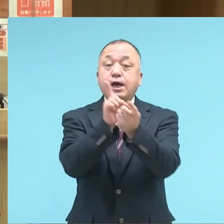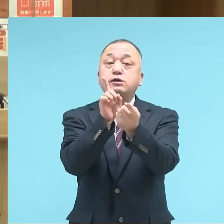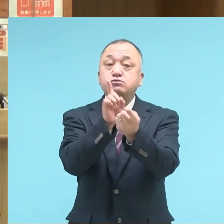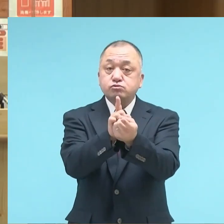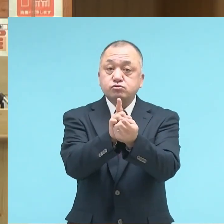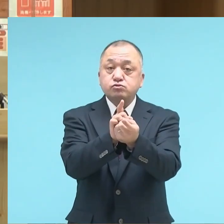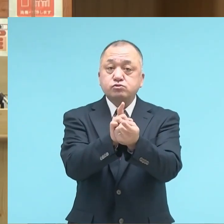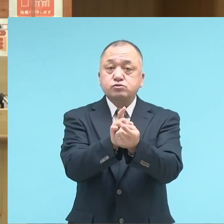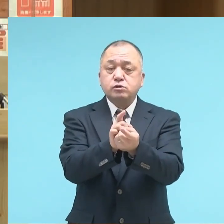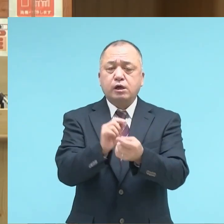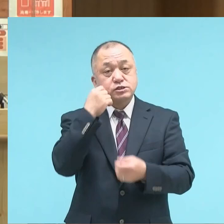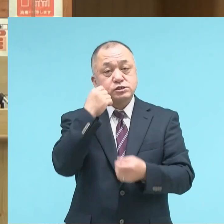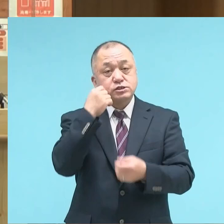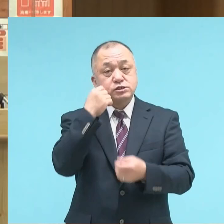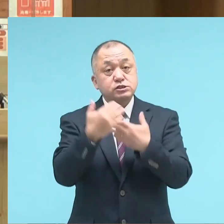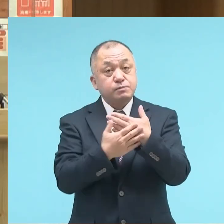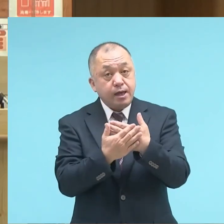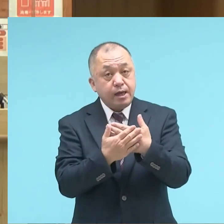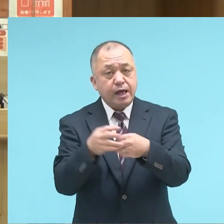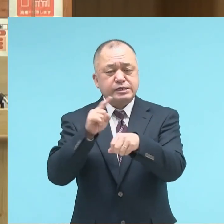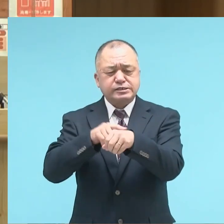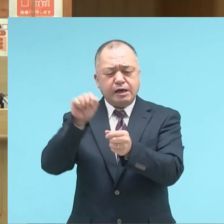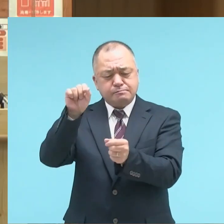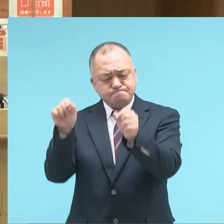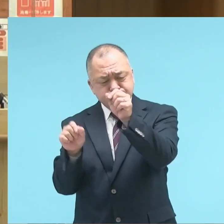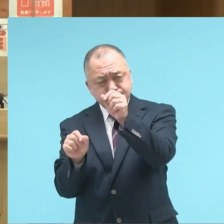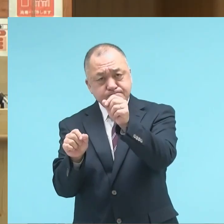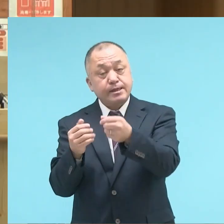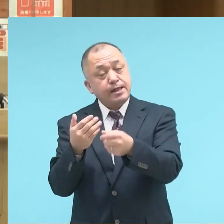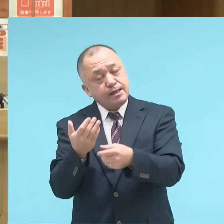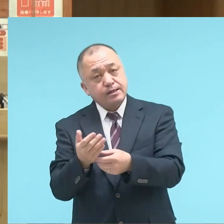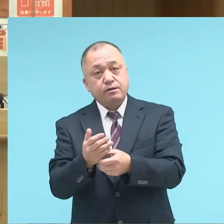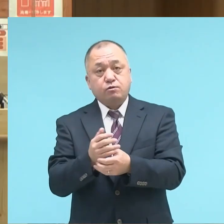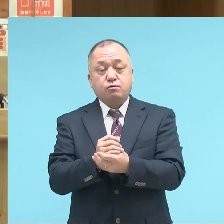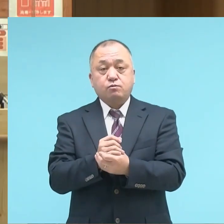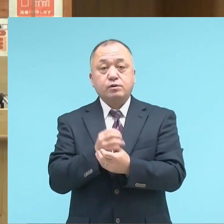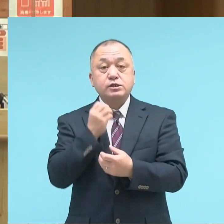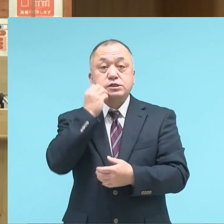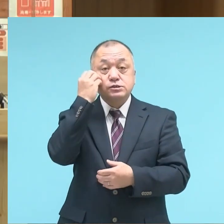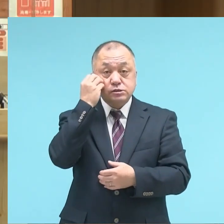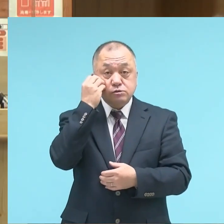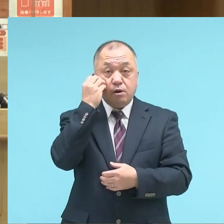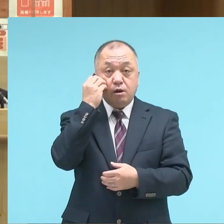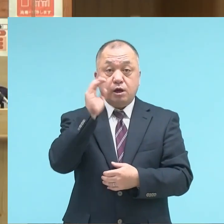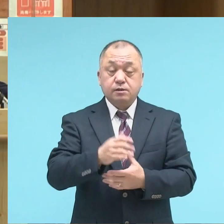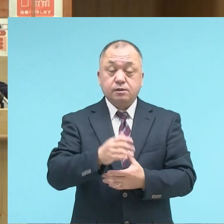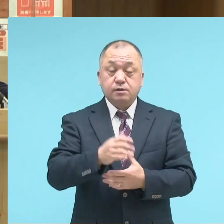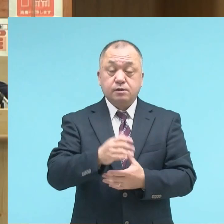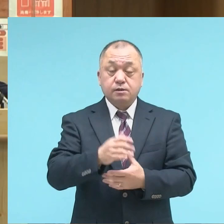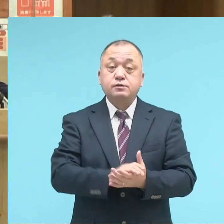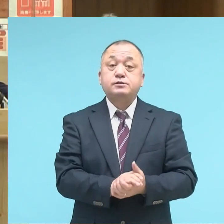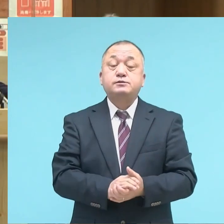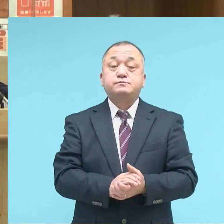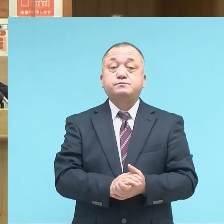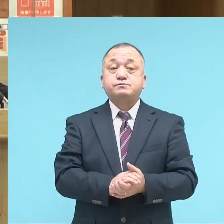対する何か難しさですとか、時間がかかったなとかっていう印象はありますか。